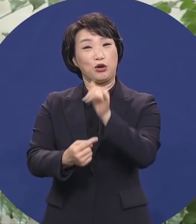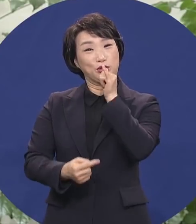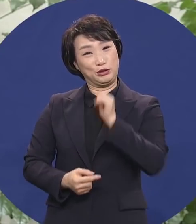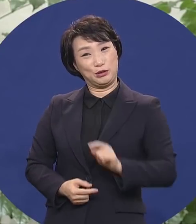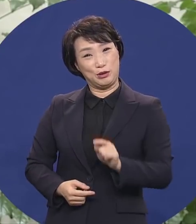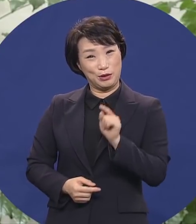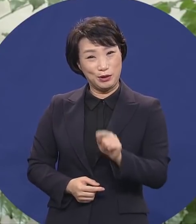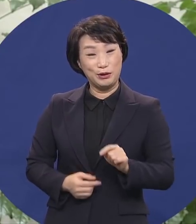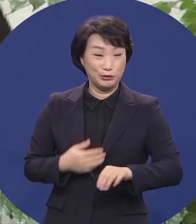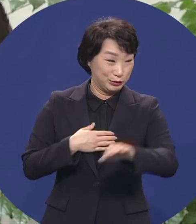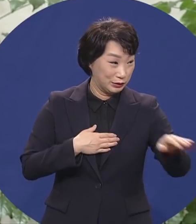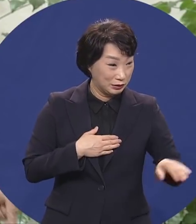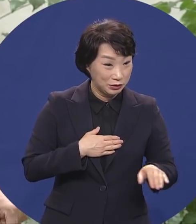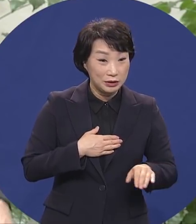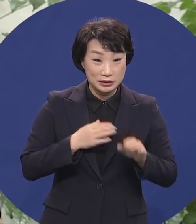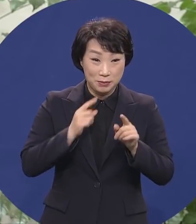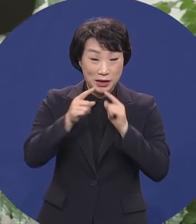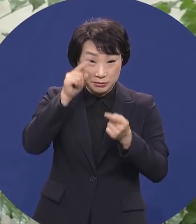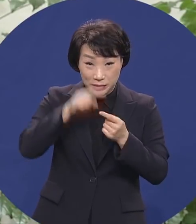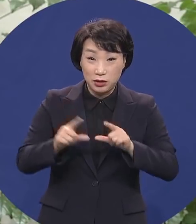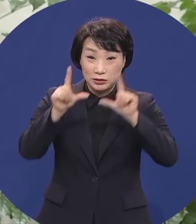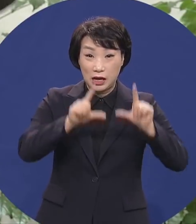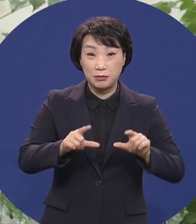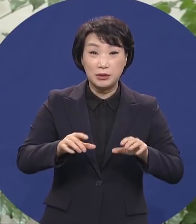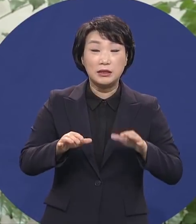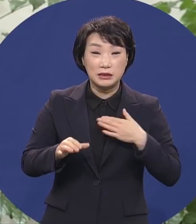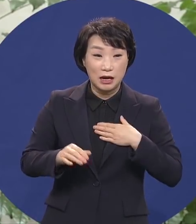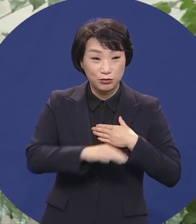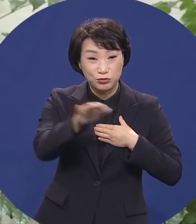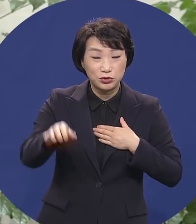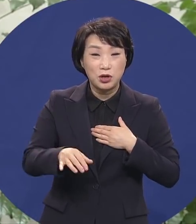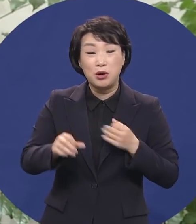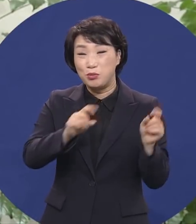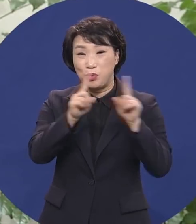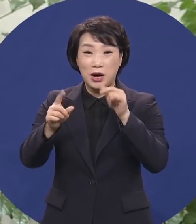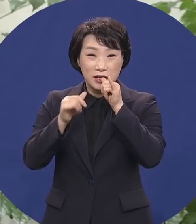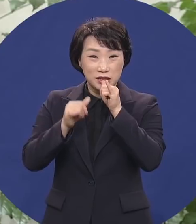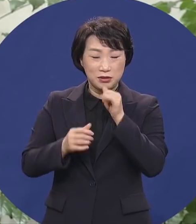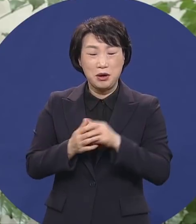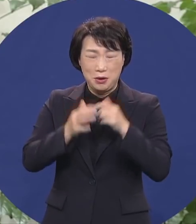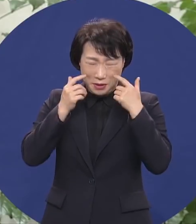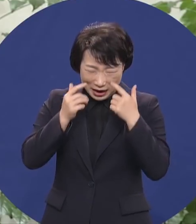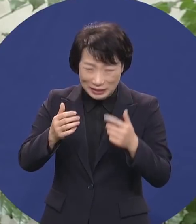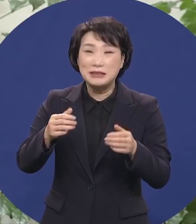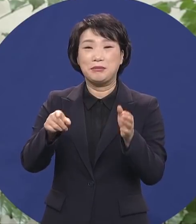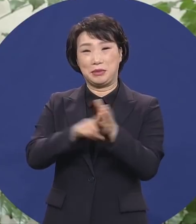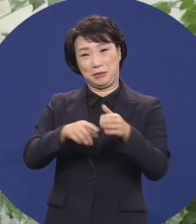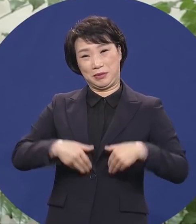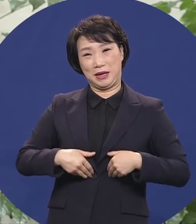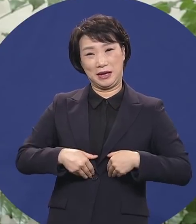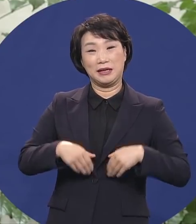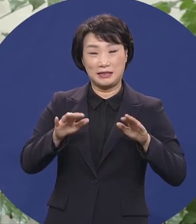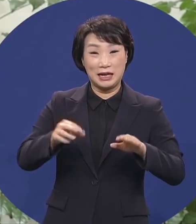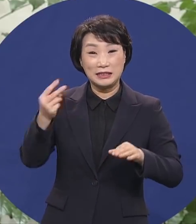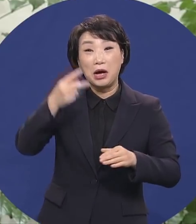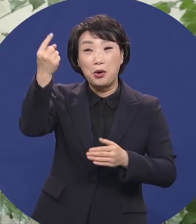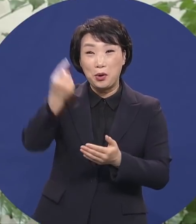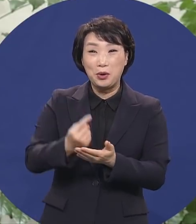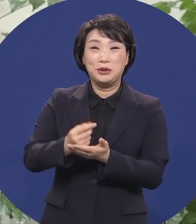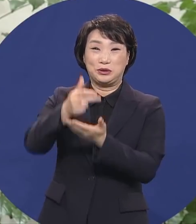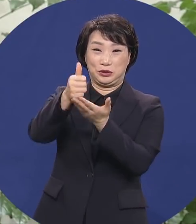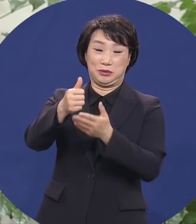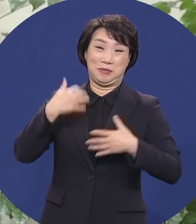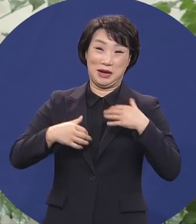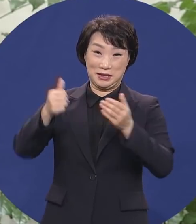있으니, 우리도 말씀대로 살면 우리도 반드시 부활이 있음을 알아야 되며 다시 오실 주님을 맞이할 것이라